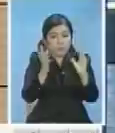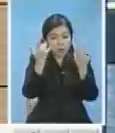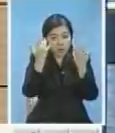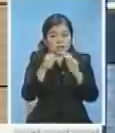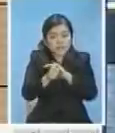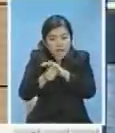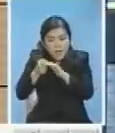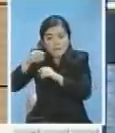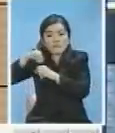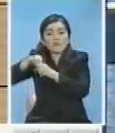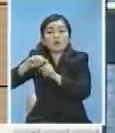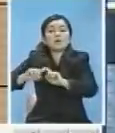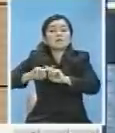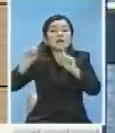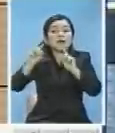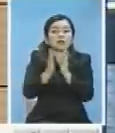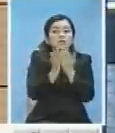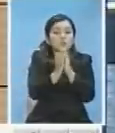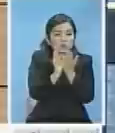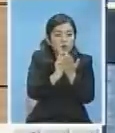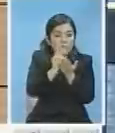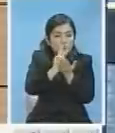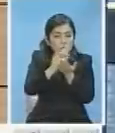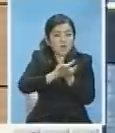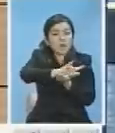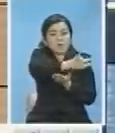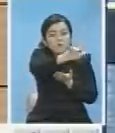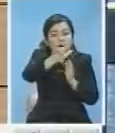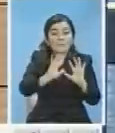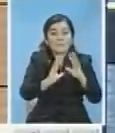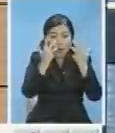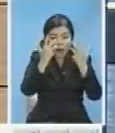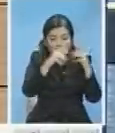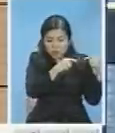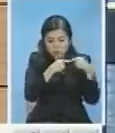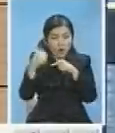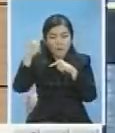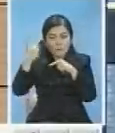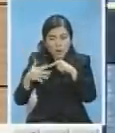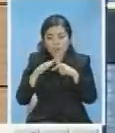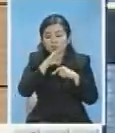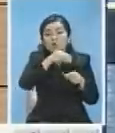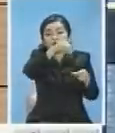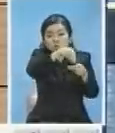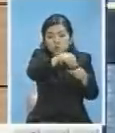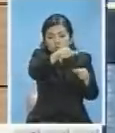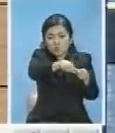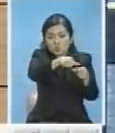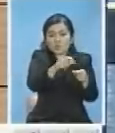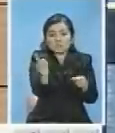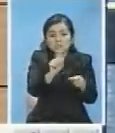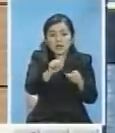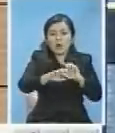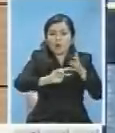ไปอยู่แต่วันหนึ่งเมื่อหนังสือเดินทางนั้นหมดอายุลงไม่สามารถใช้ต่อไปได้แต่เขายังอยู่ในประเทศนั้นอยู่เขาก็จะอยู่ในฐานะ